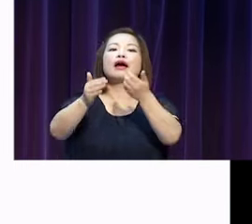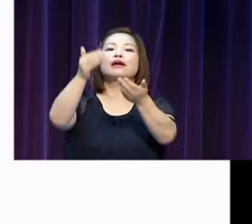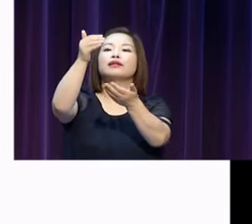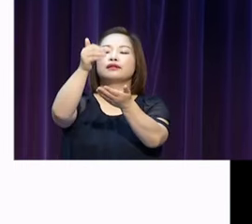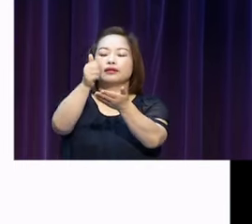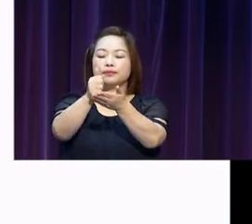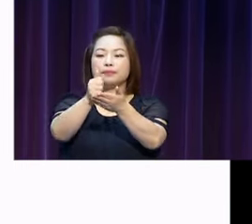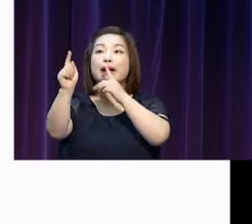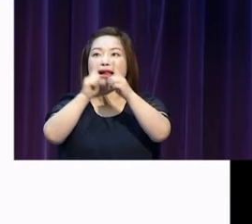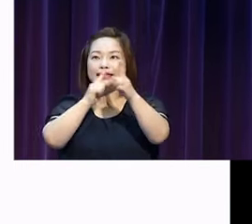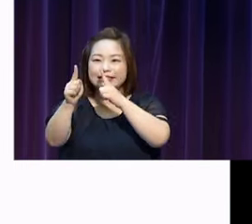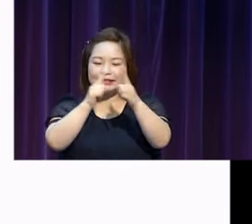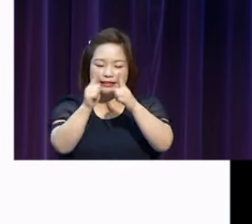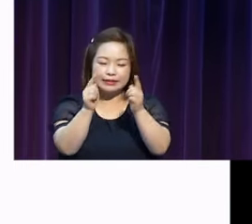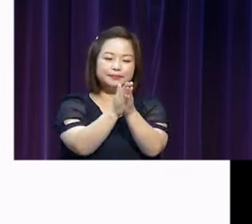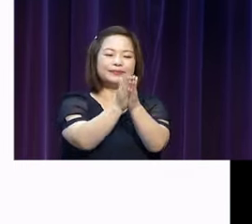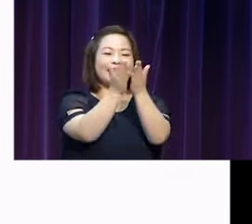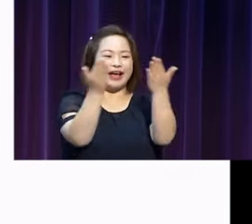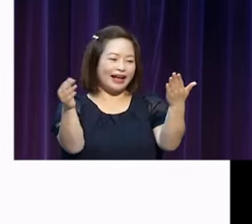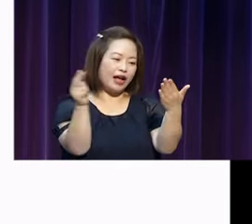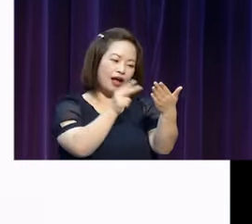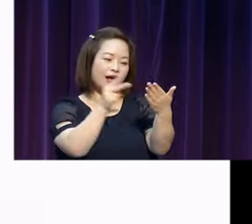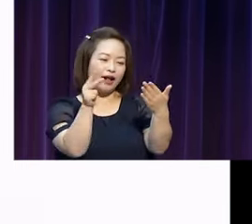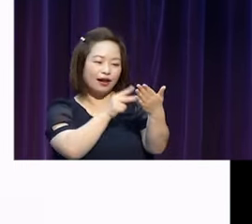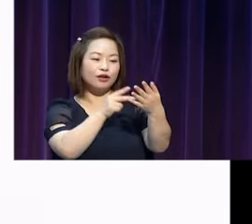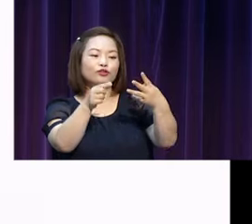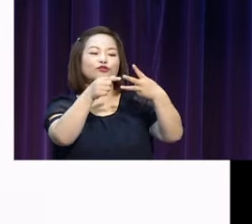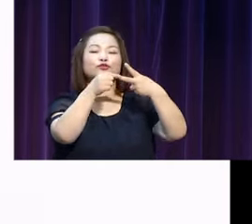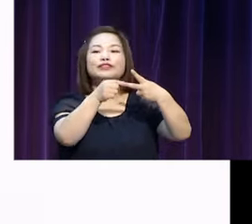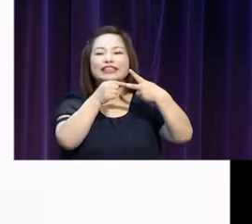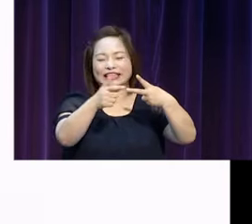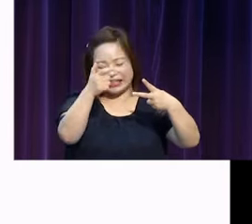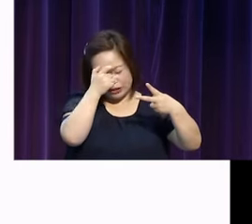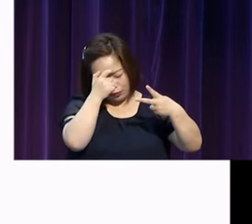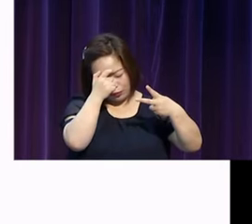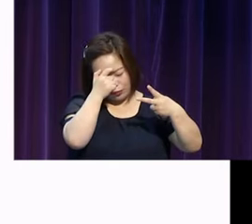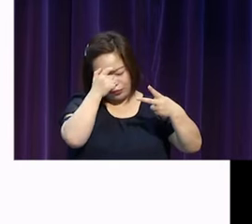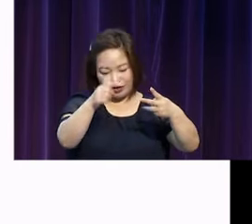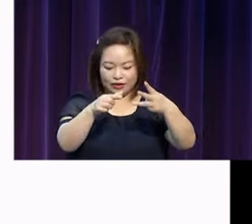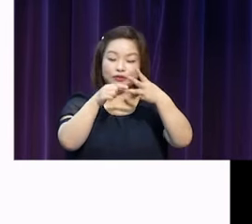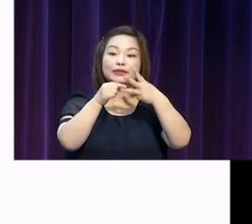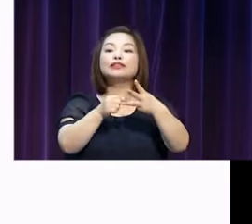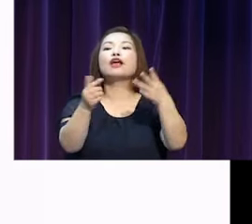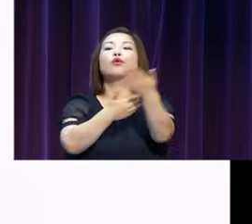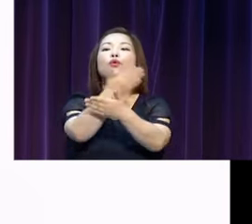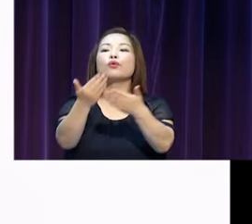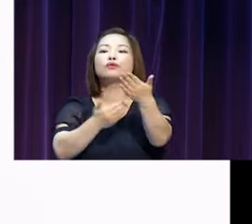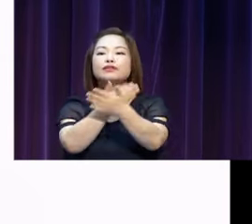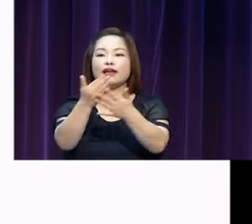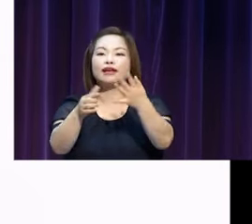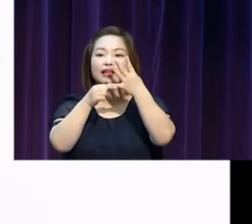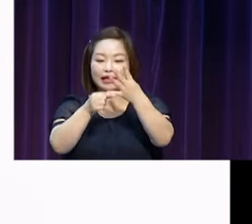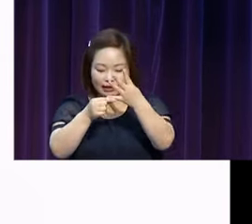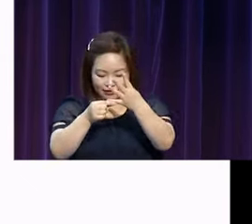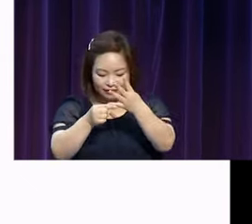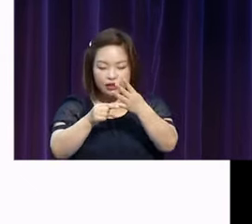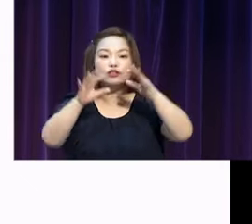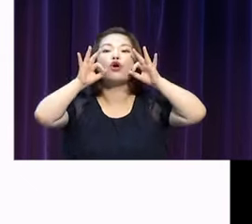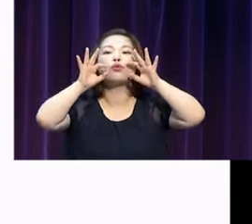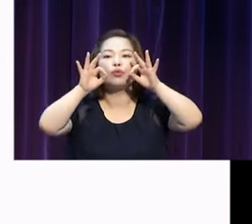하는 생활을 하고 기도하는 생활을 하며 교제하고 전도를 해야 되는데 이렇게